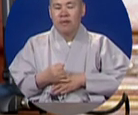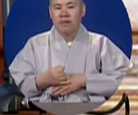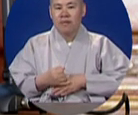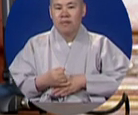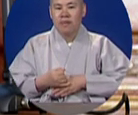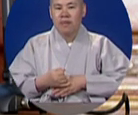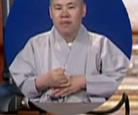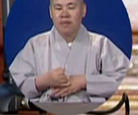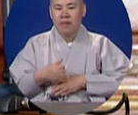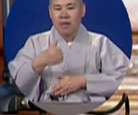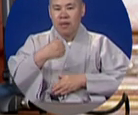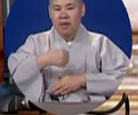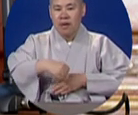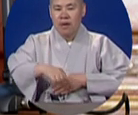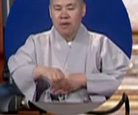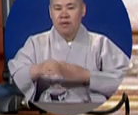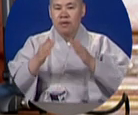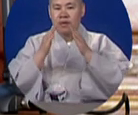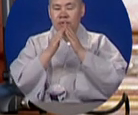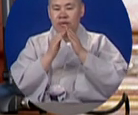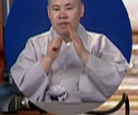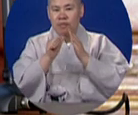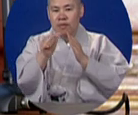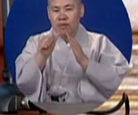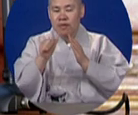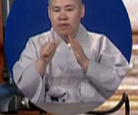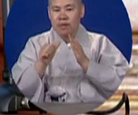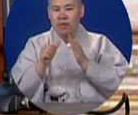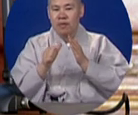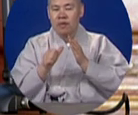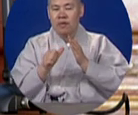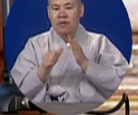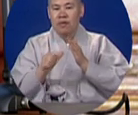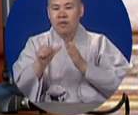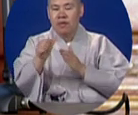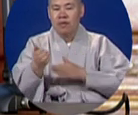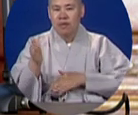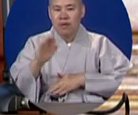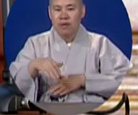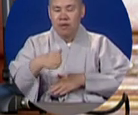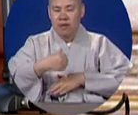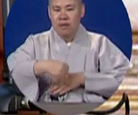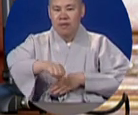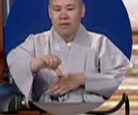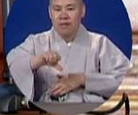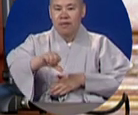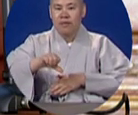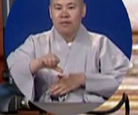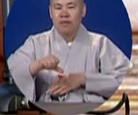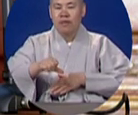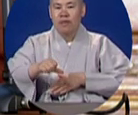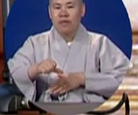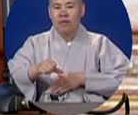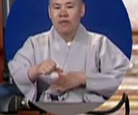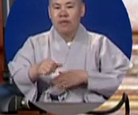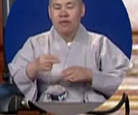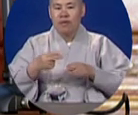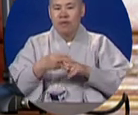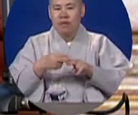아들네 집을 또 갔는데 그 아들이 주방에서